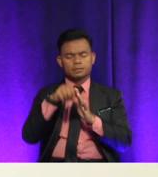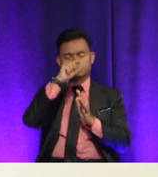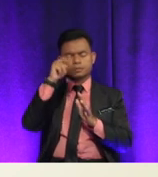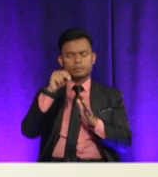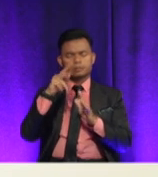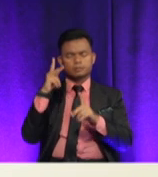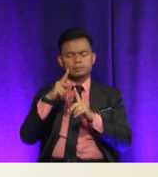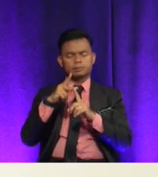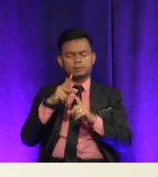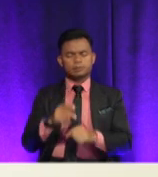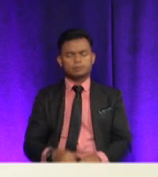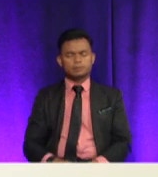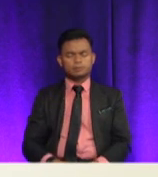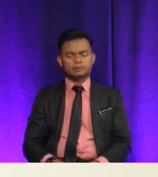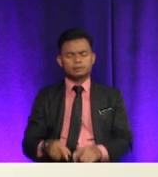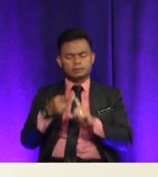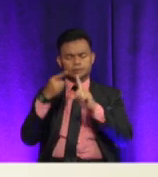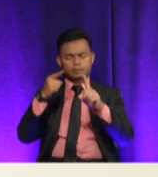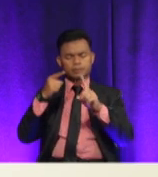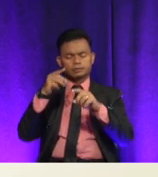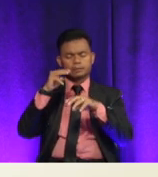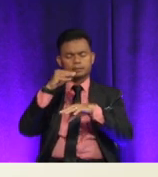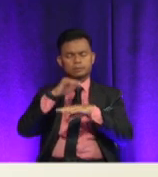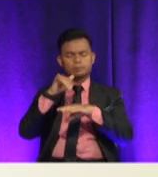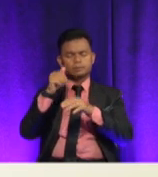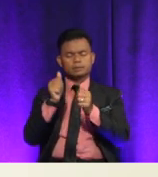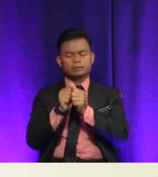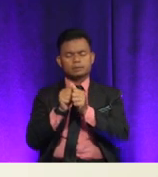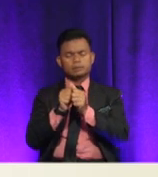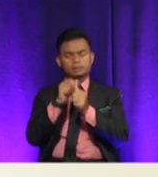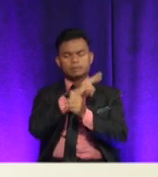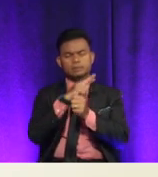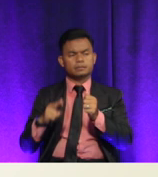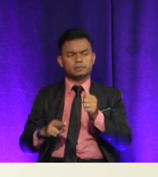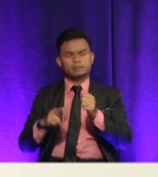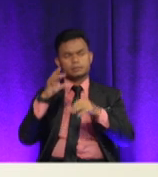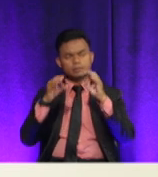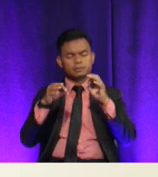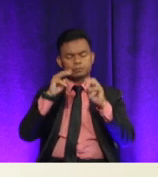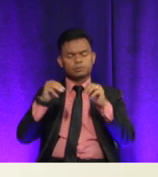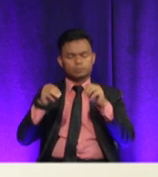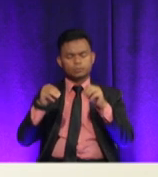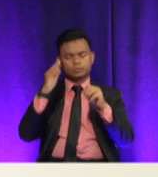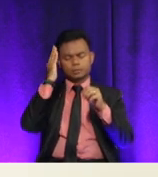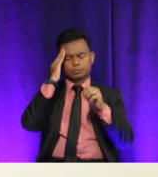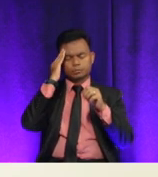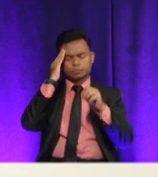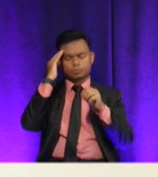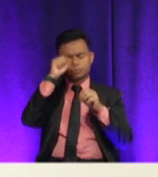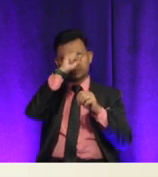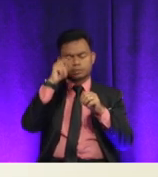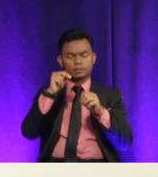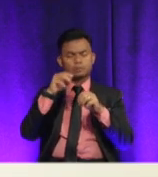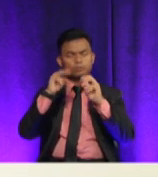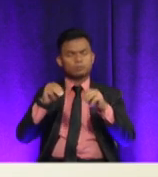kepatuhan kepada perintah raja yang penting murid-murid kalau soal minta persoalan murid-murid perlu tulis perkataan ini